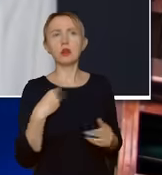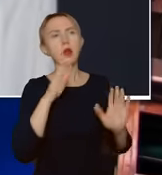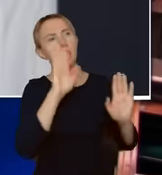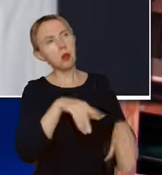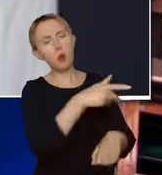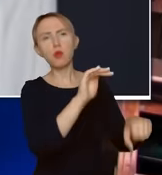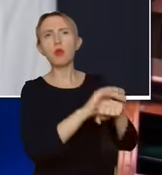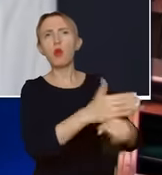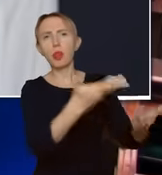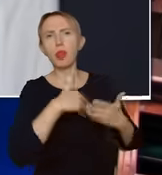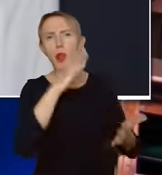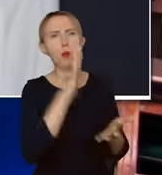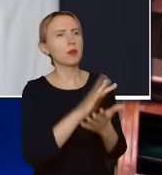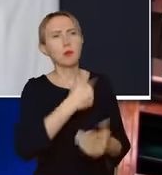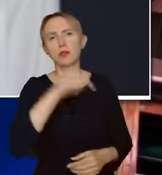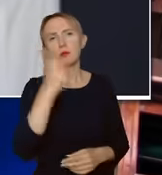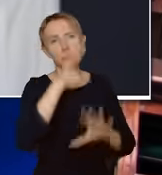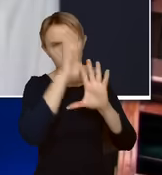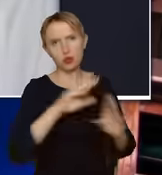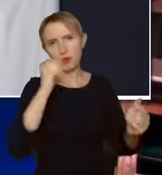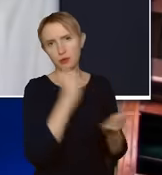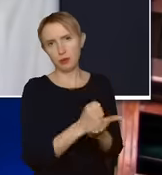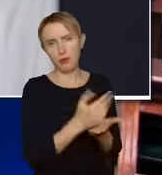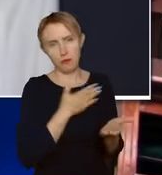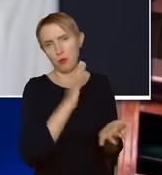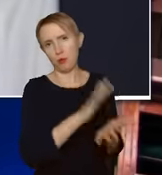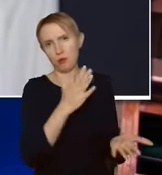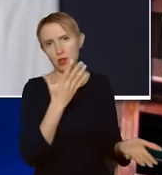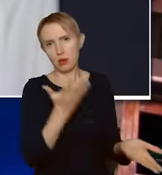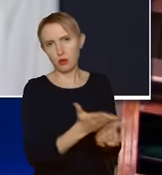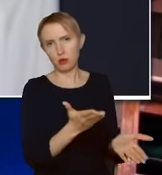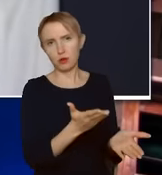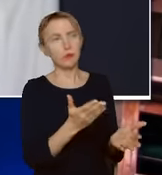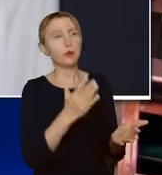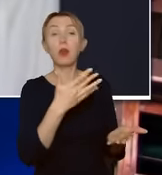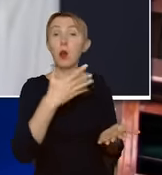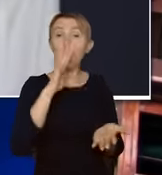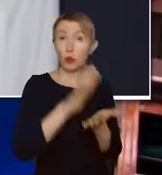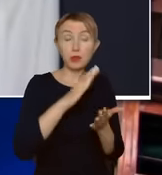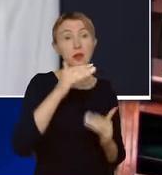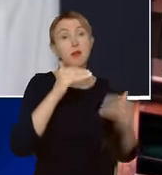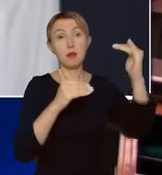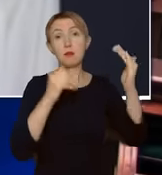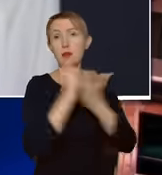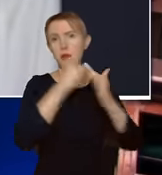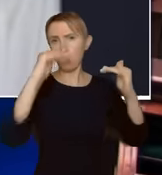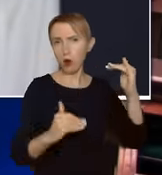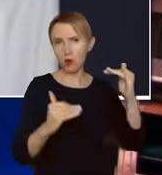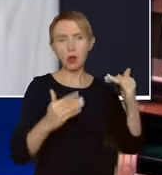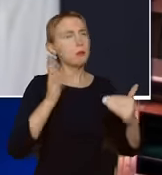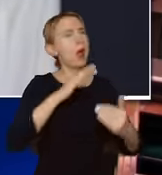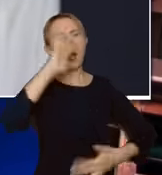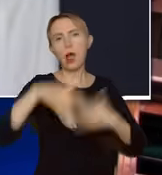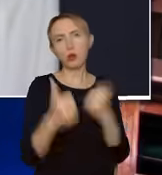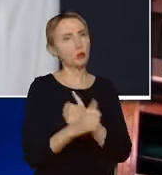wydali opinię i my nie musimy respektować prawa, które jest stanowione, mamy opinię. To jest ważniejsza opinia, jest ważniejsze od prawa. To spowoduje gigantyczny chaos w naszym